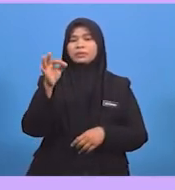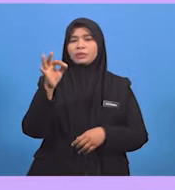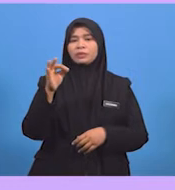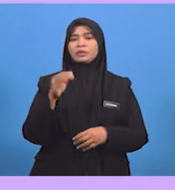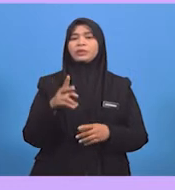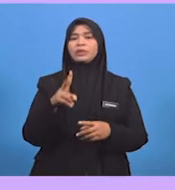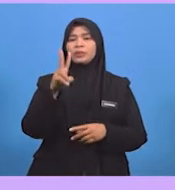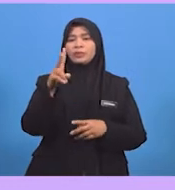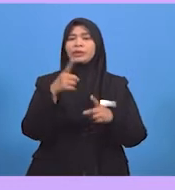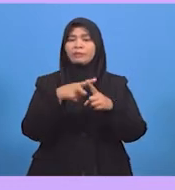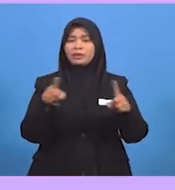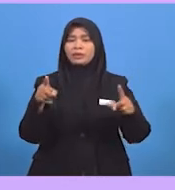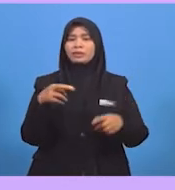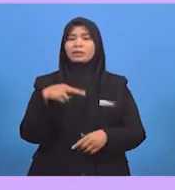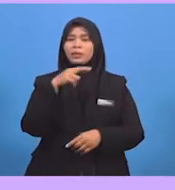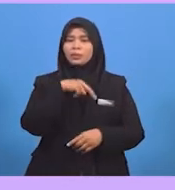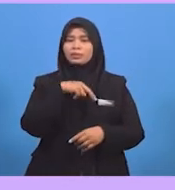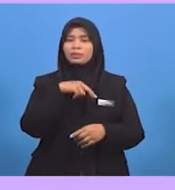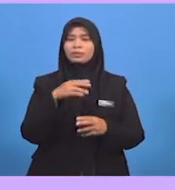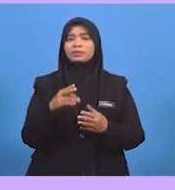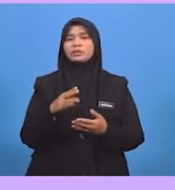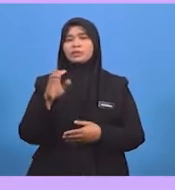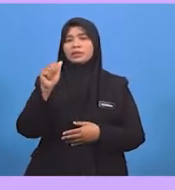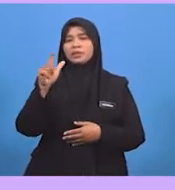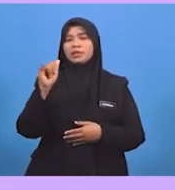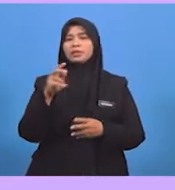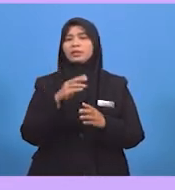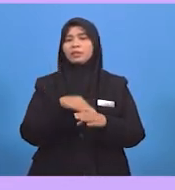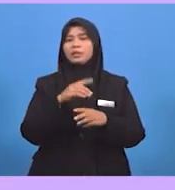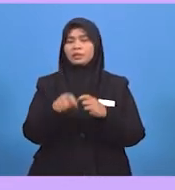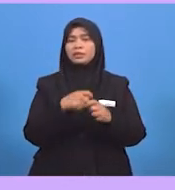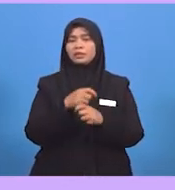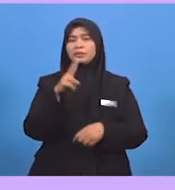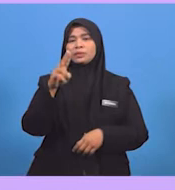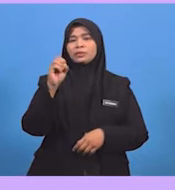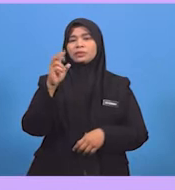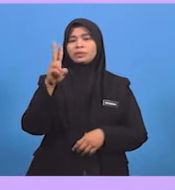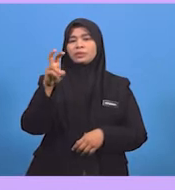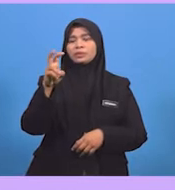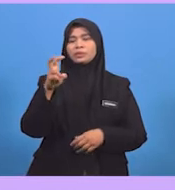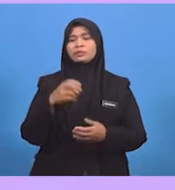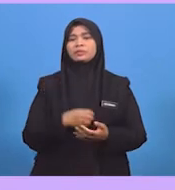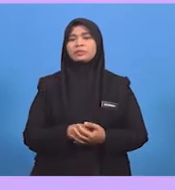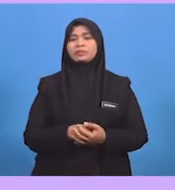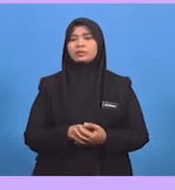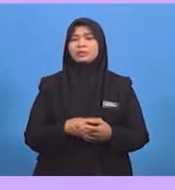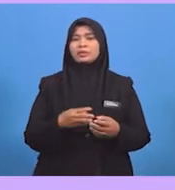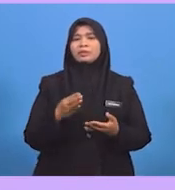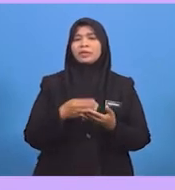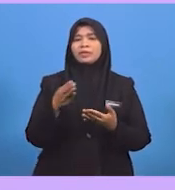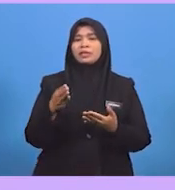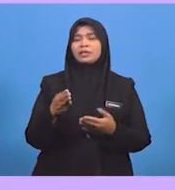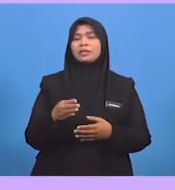2. Perbezaan untung Encik Ali pada tahun 2020 berbanding 2019. 3. Berikan